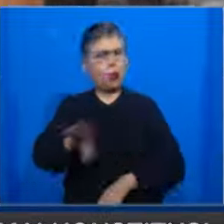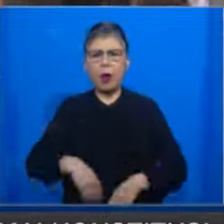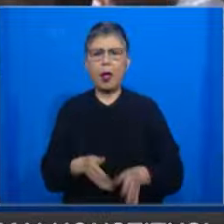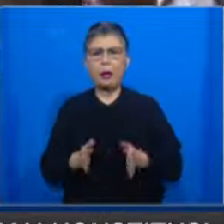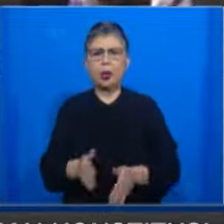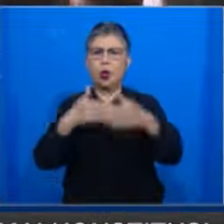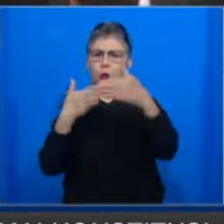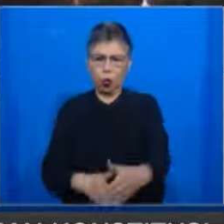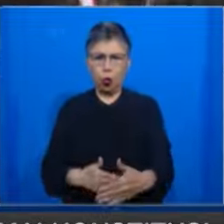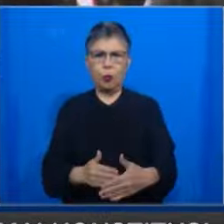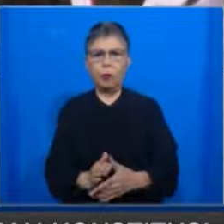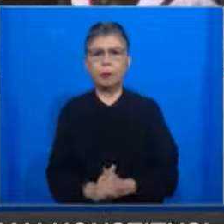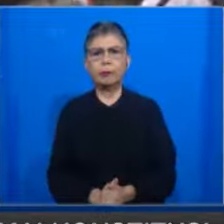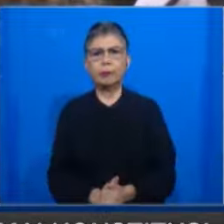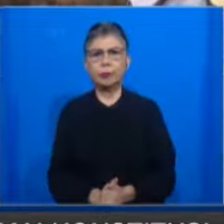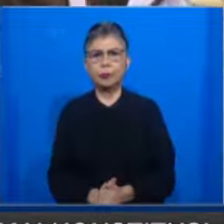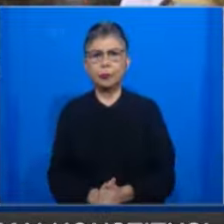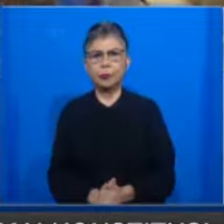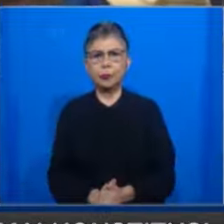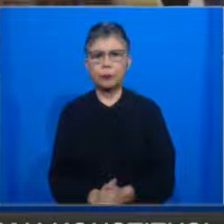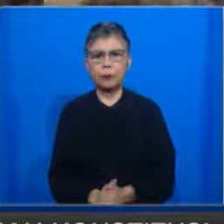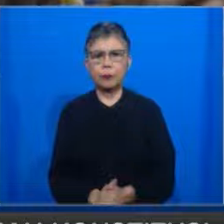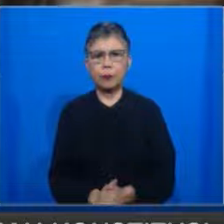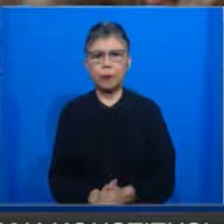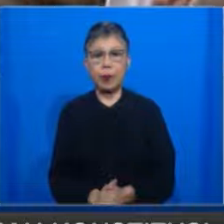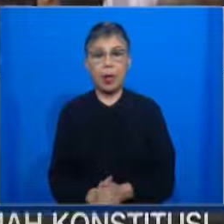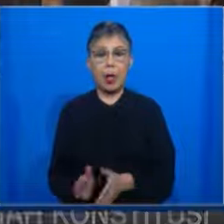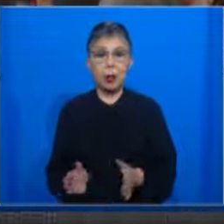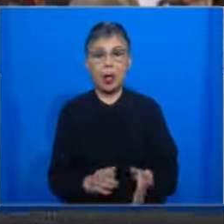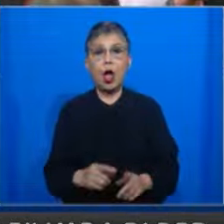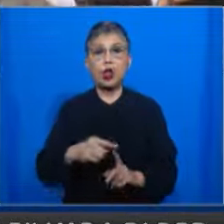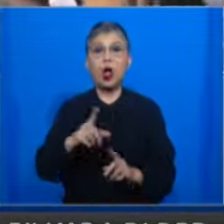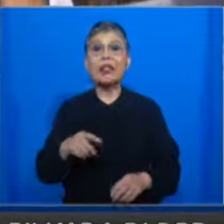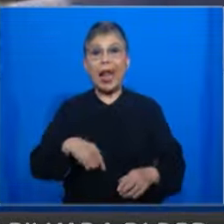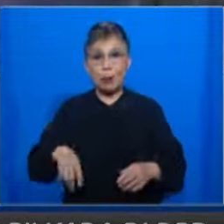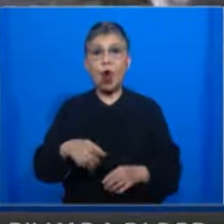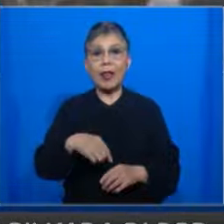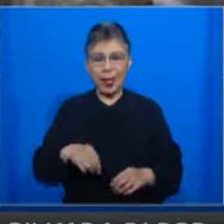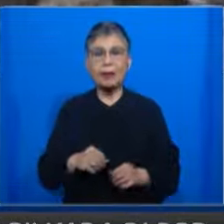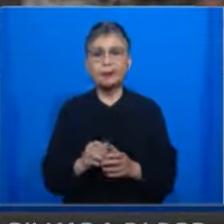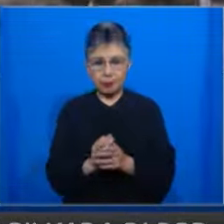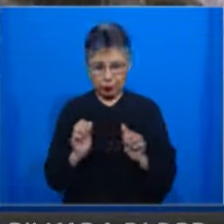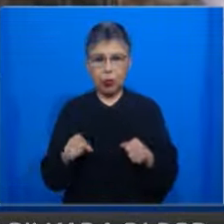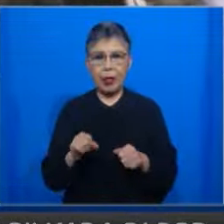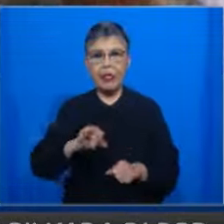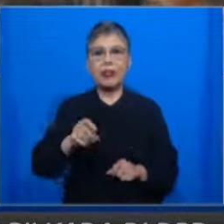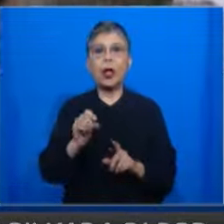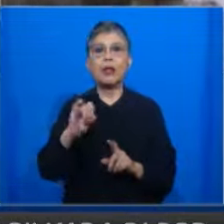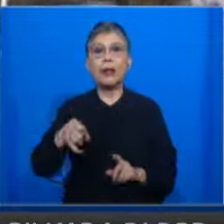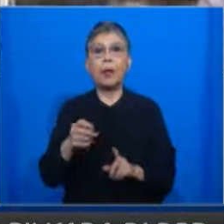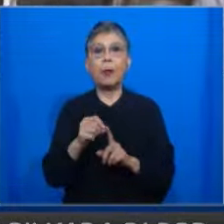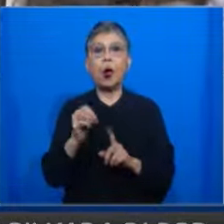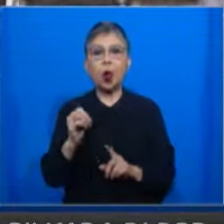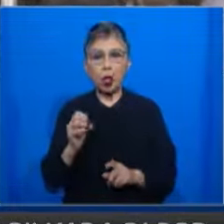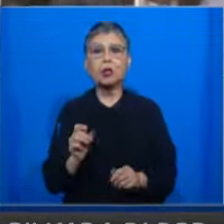lalu lintas ataupun jalan raya maupun di jalur Transjakarta. Hanya tol dalam kota saja yang masih bisa beroperasi ataupun dilalui.